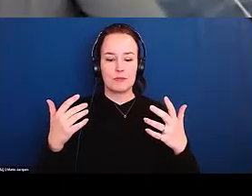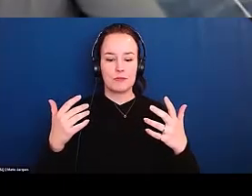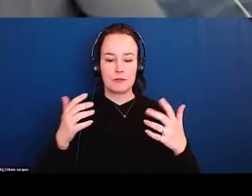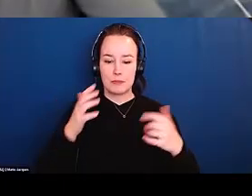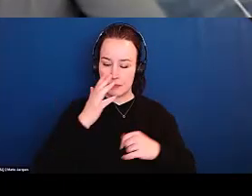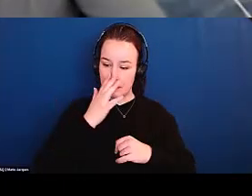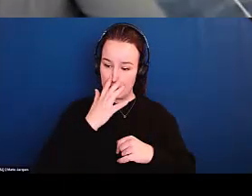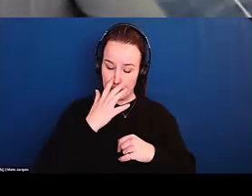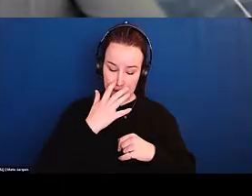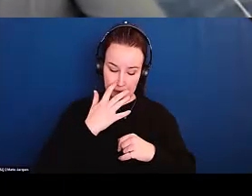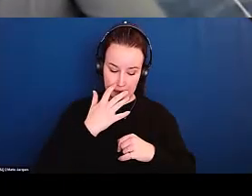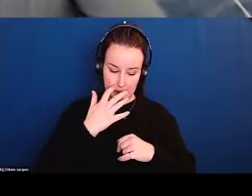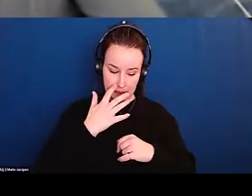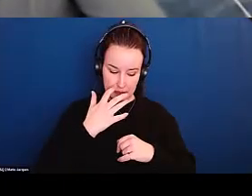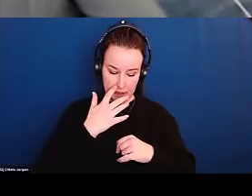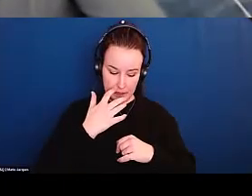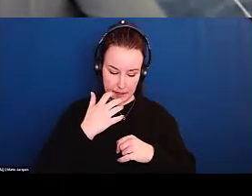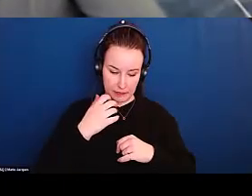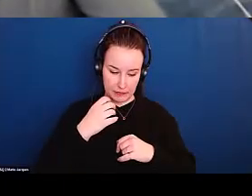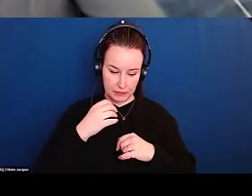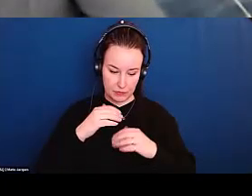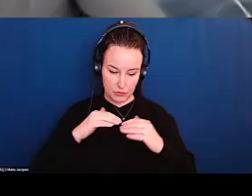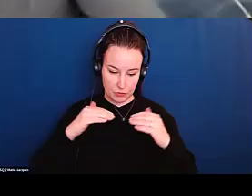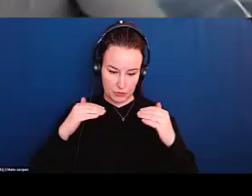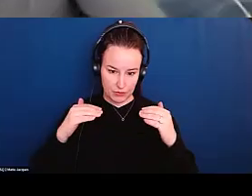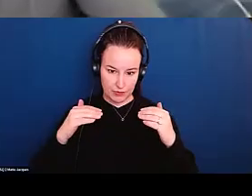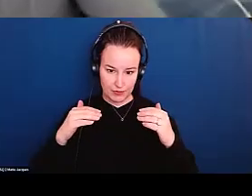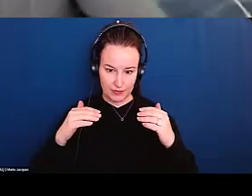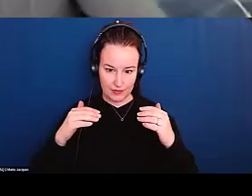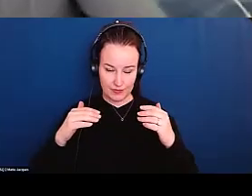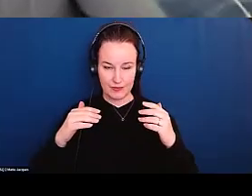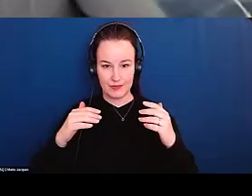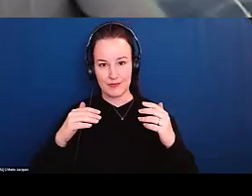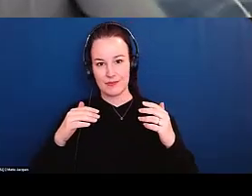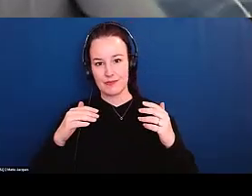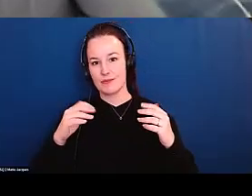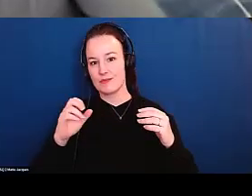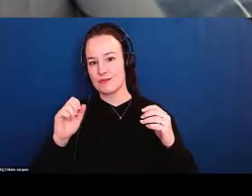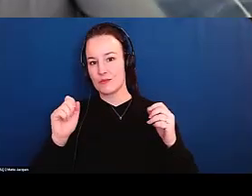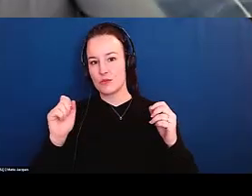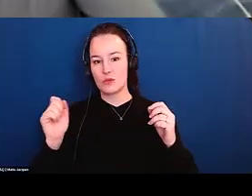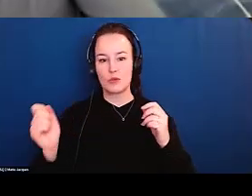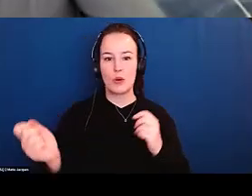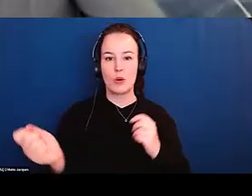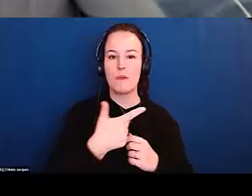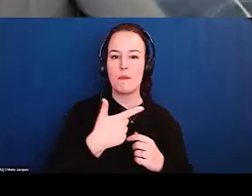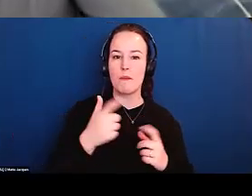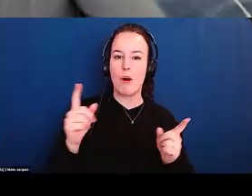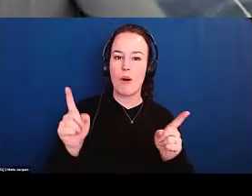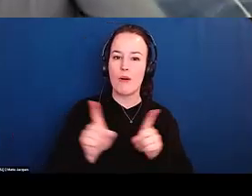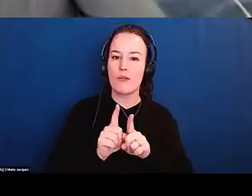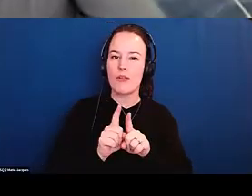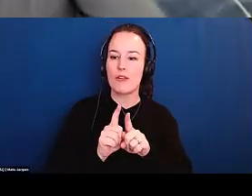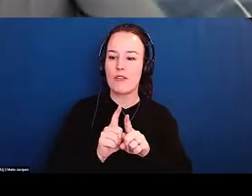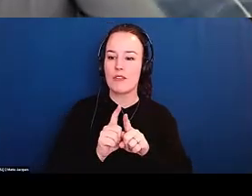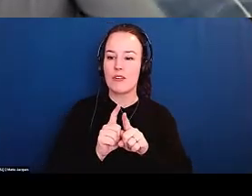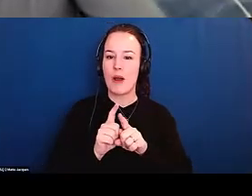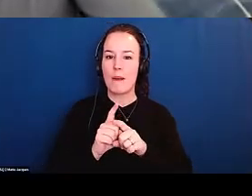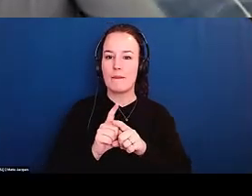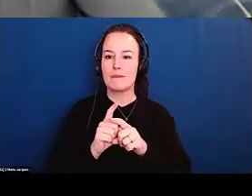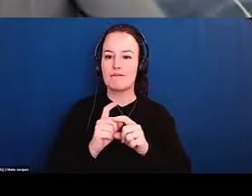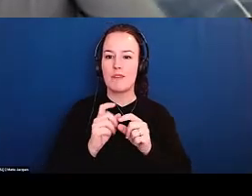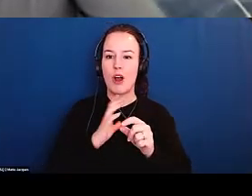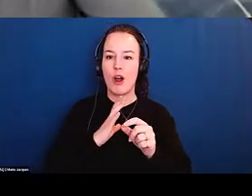enfin, nous avons, disons, tous une grosse boule de laine où se trouvent toutes